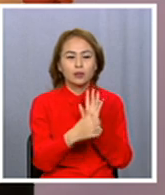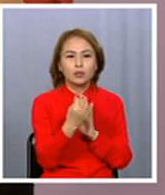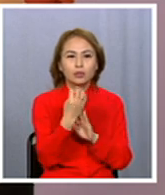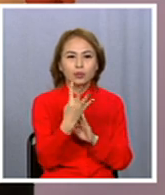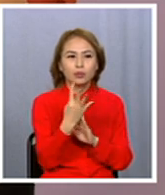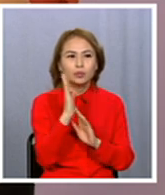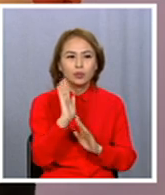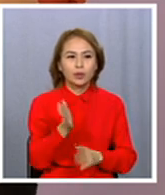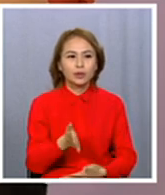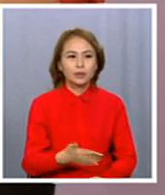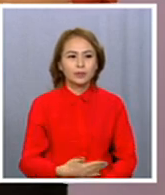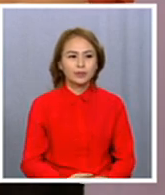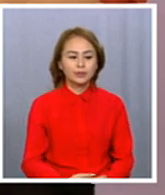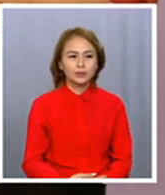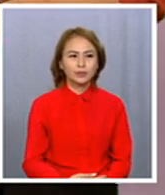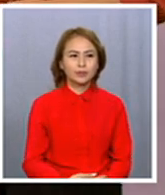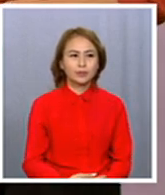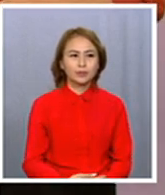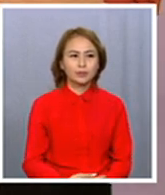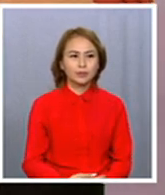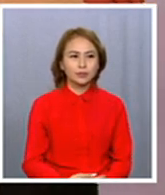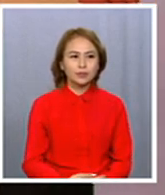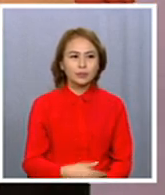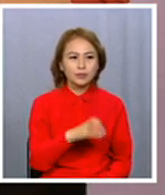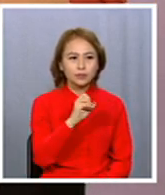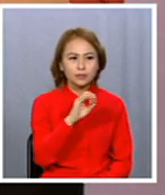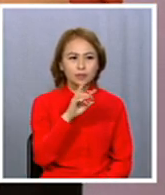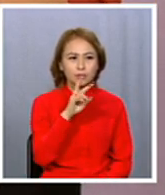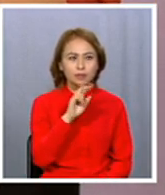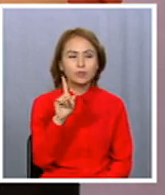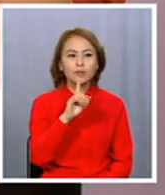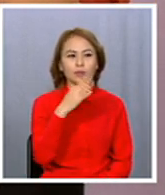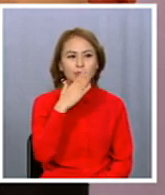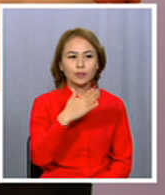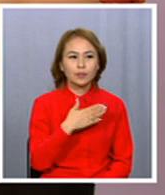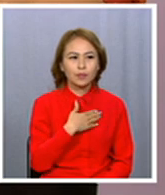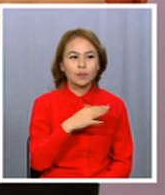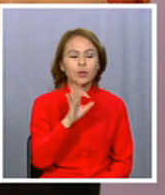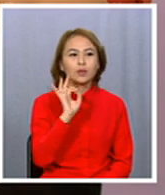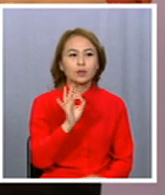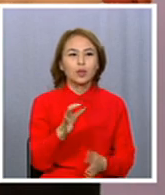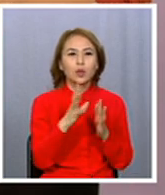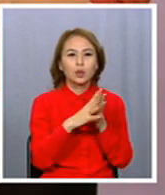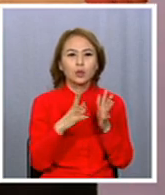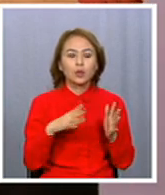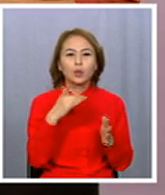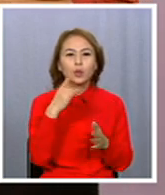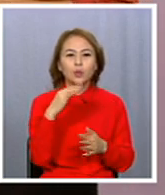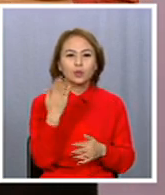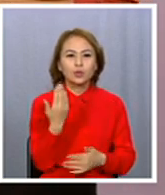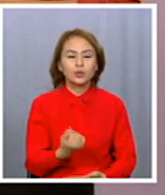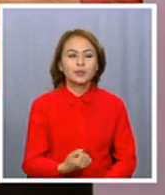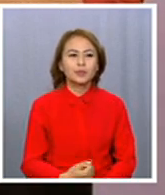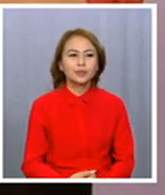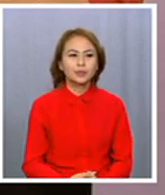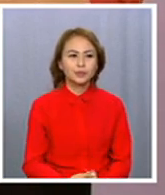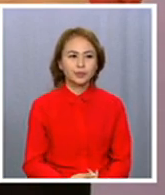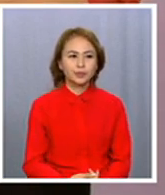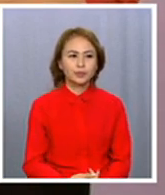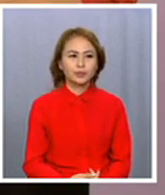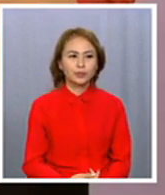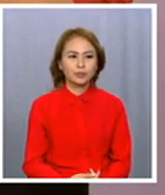14-ке тең. Яғни балалар, Ербол нені жақсы көреді? Дұрыс, Ербол алмұртты жақсы